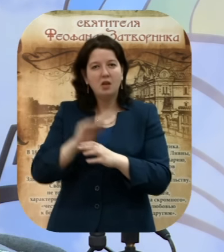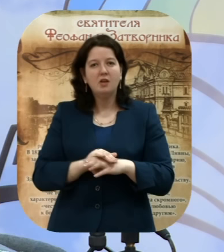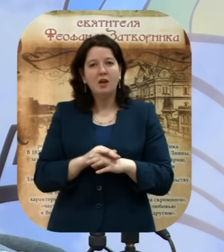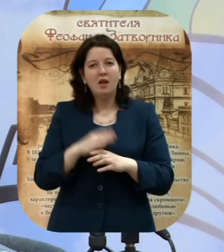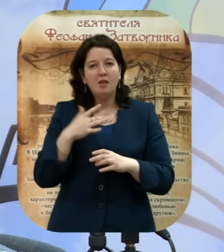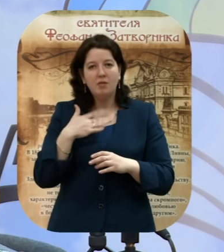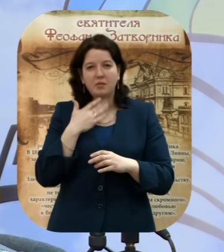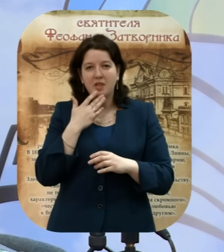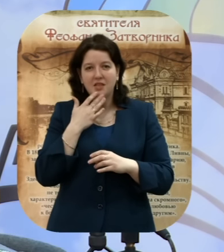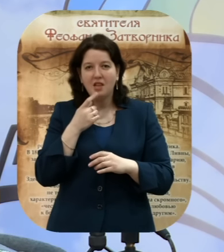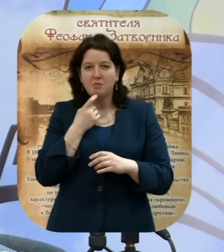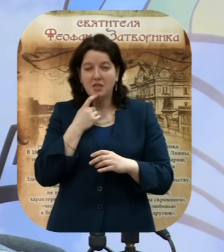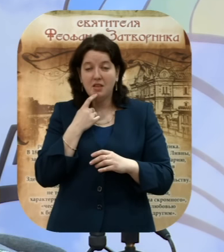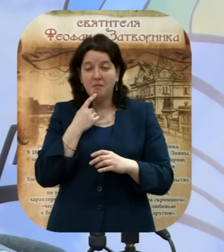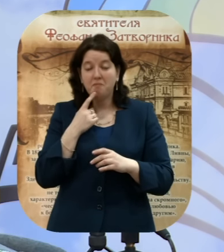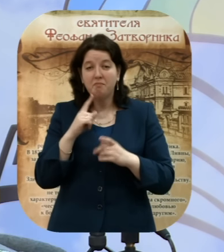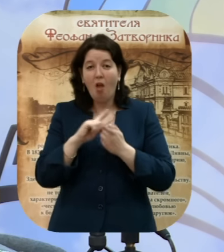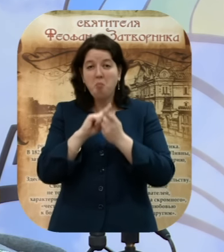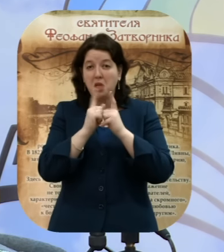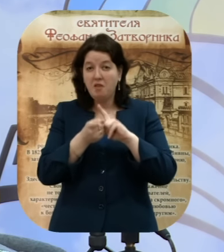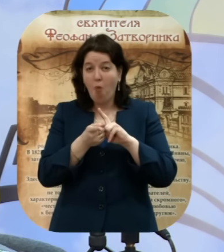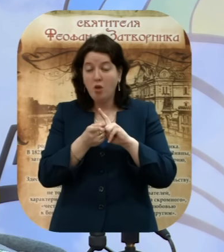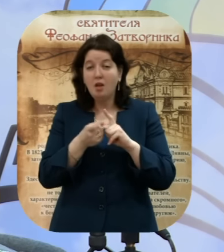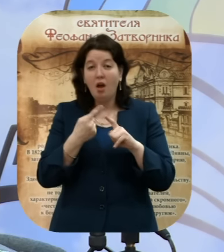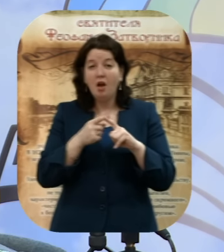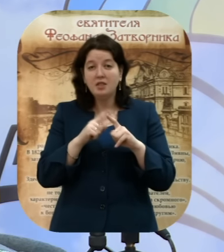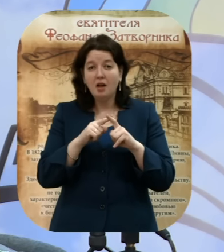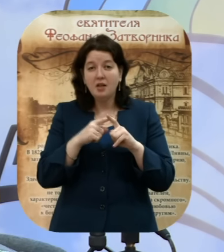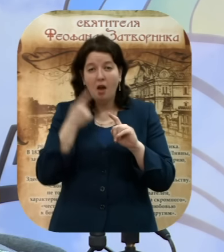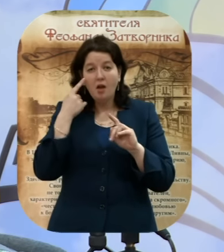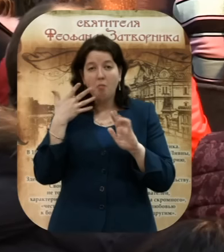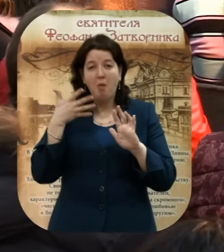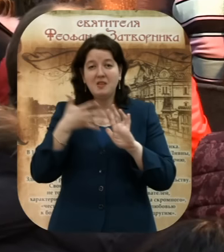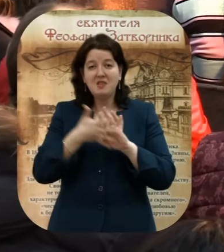сеавтон» – «Познай самого себя».